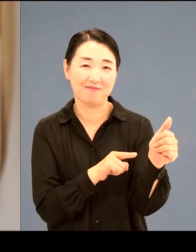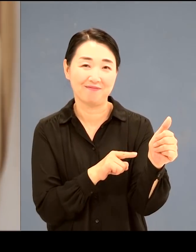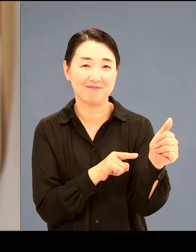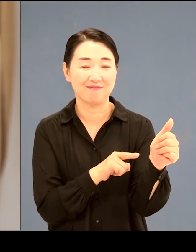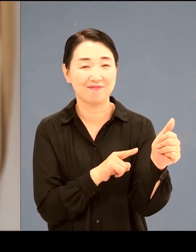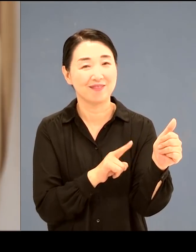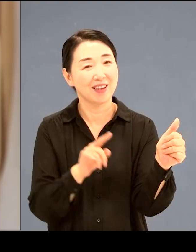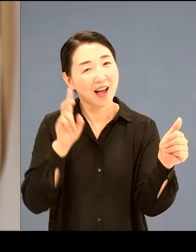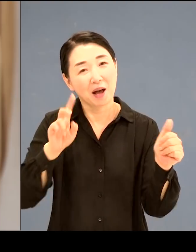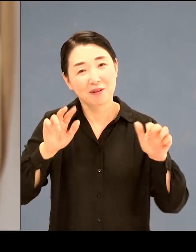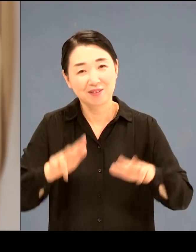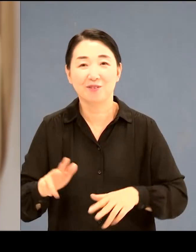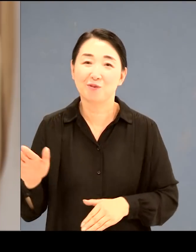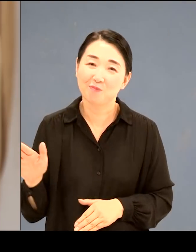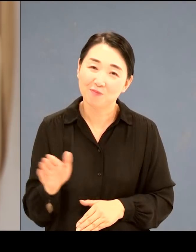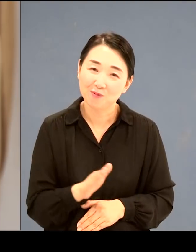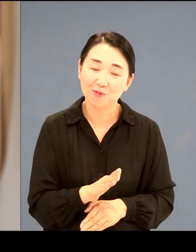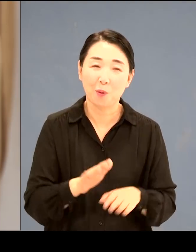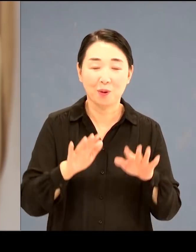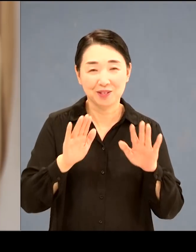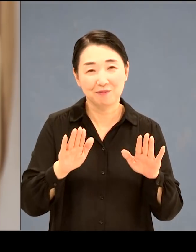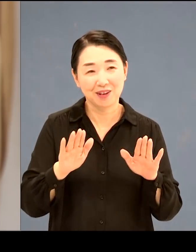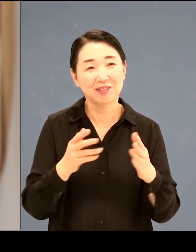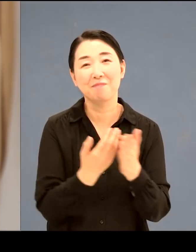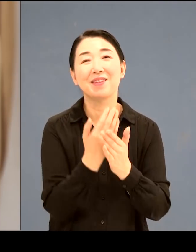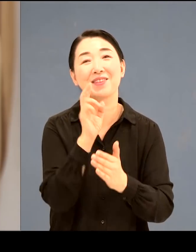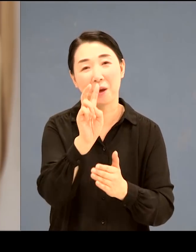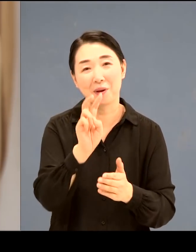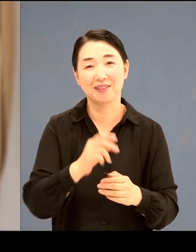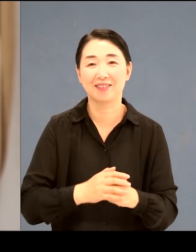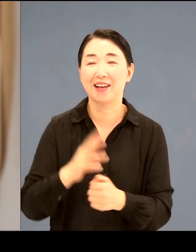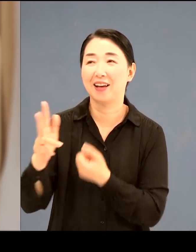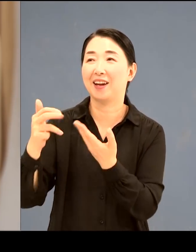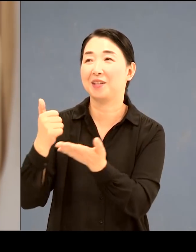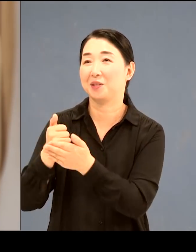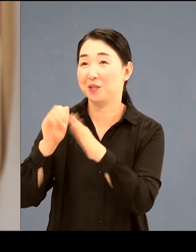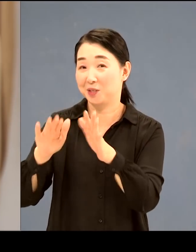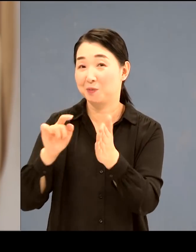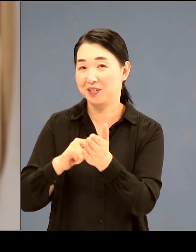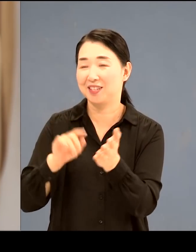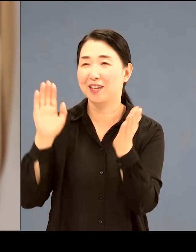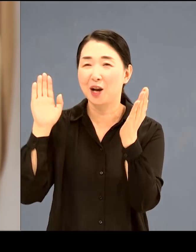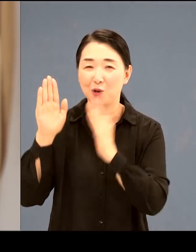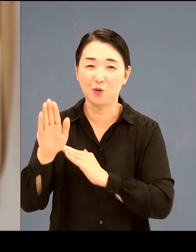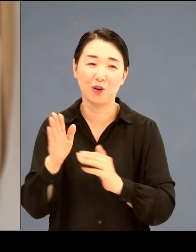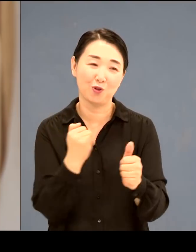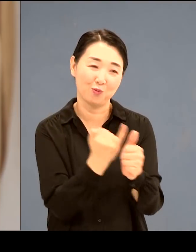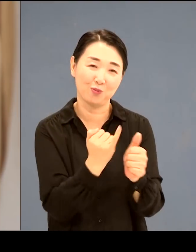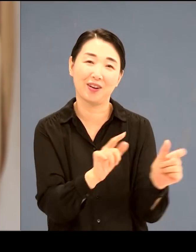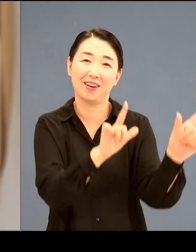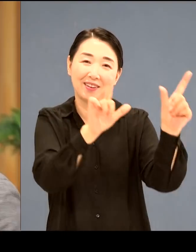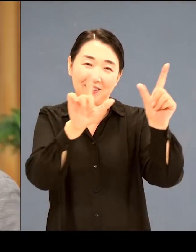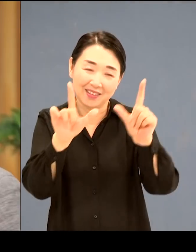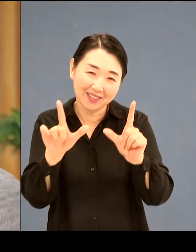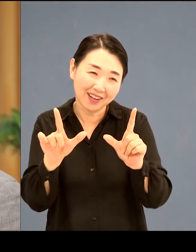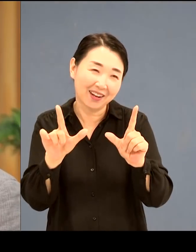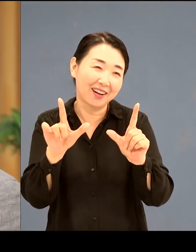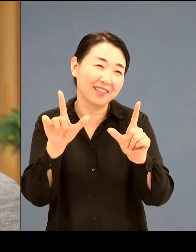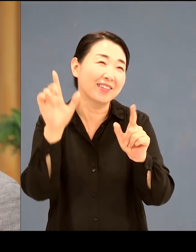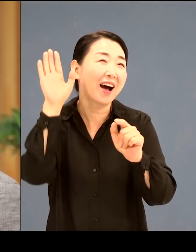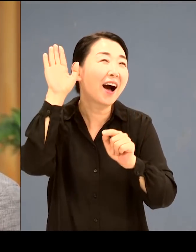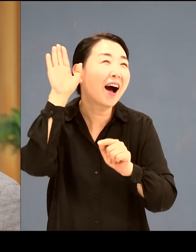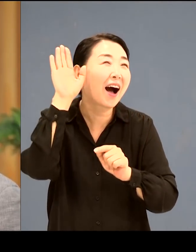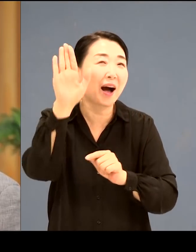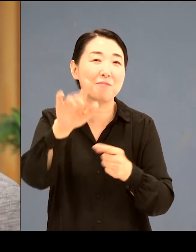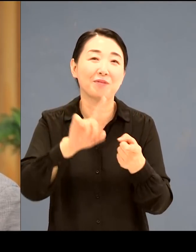아마 지금부터가 아까 말씀하신 대로 전성기이시고 하나님께서 오늘 이 시간 이후가 정말 두 부부가 살아가야 될 하나님의